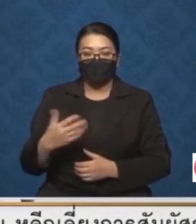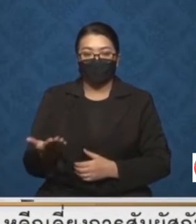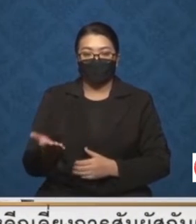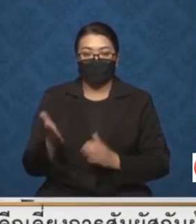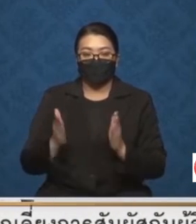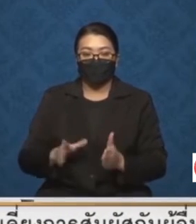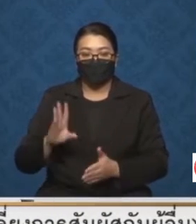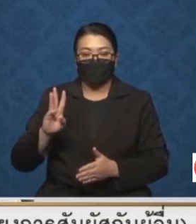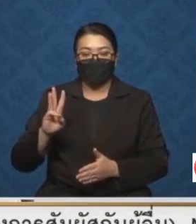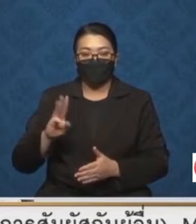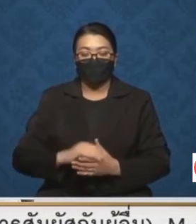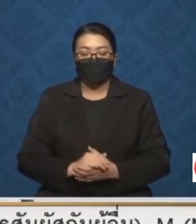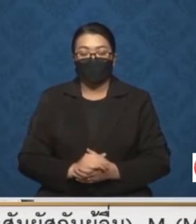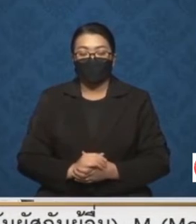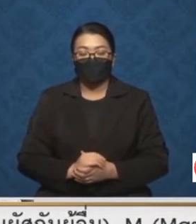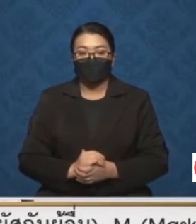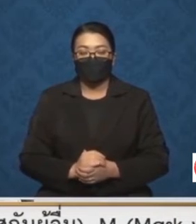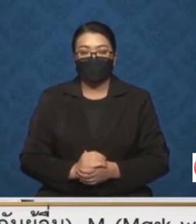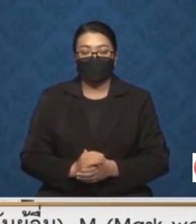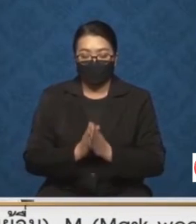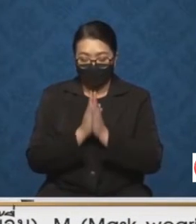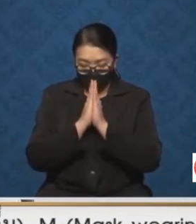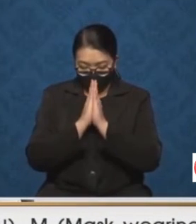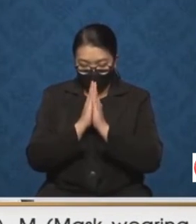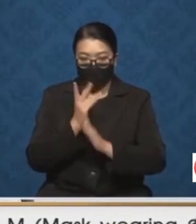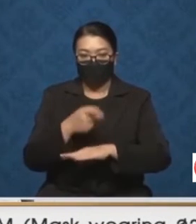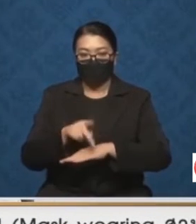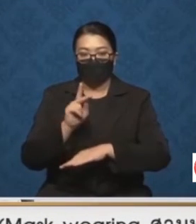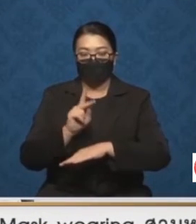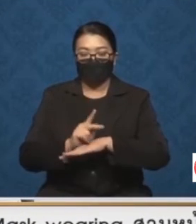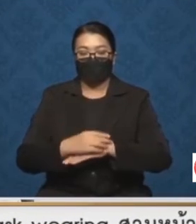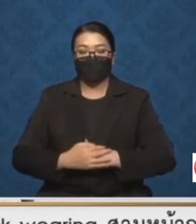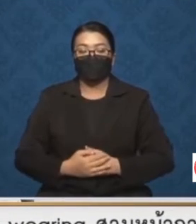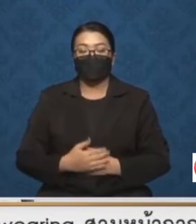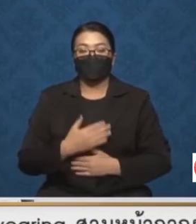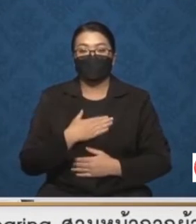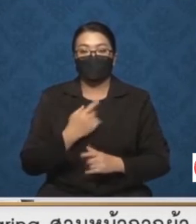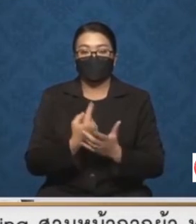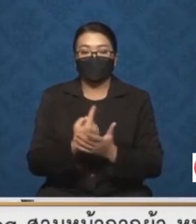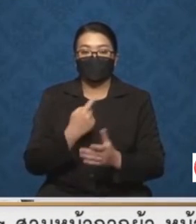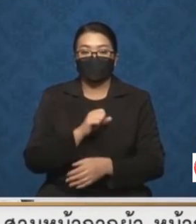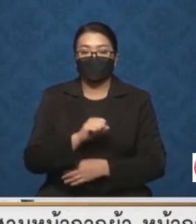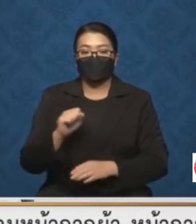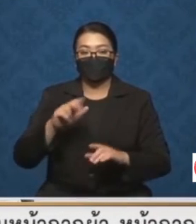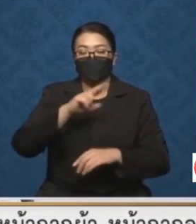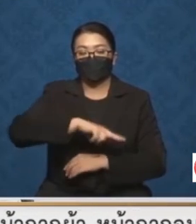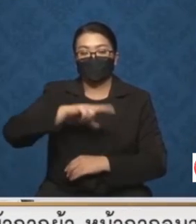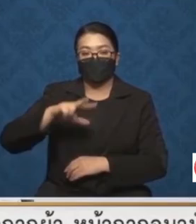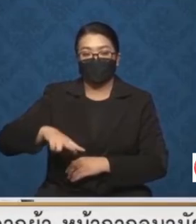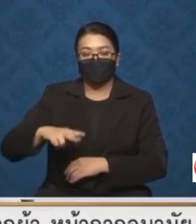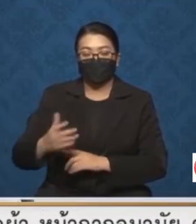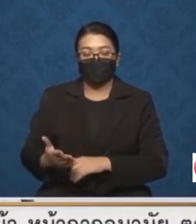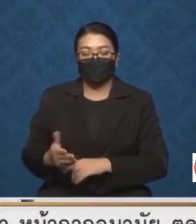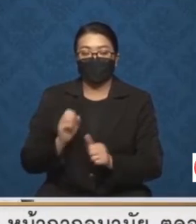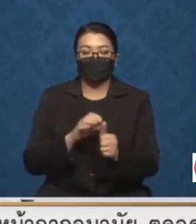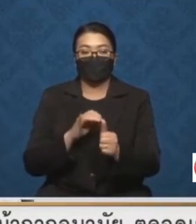ครับ ค่ะกับเรียนท่านประธานที่เคารพดิฉันสุภาพรคงวุฒิปัญญาสมาชิกสภาผู้แทน